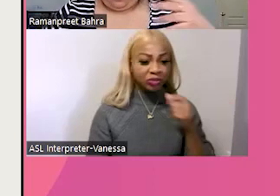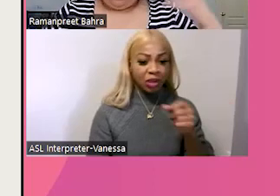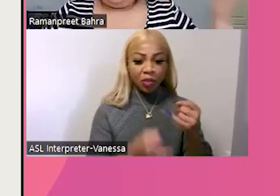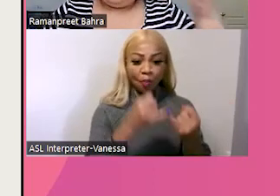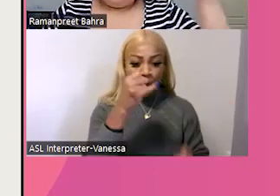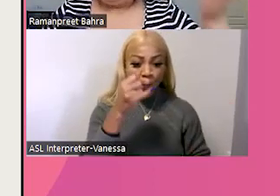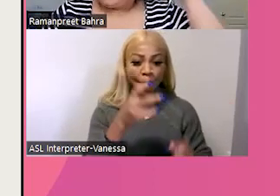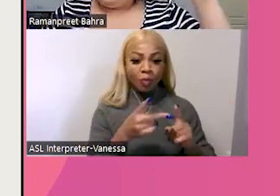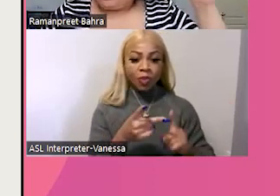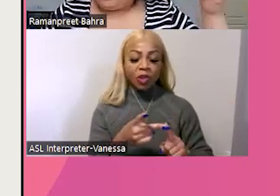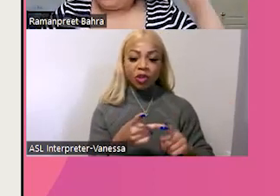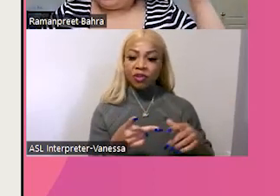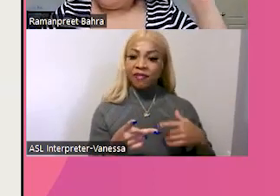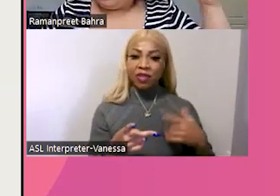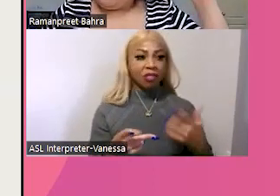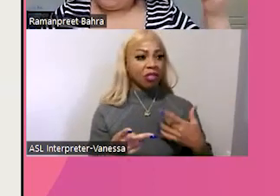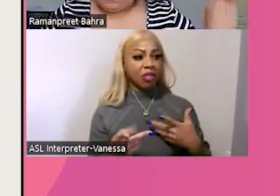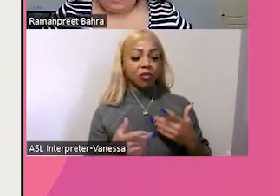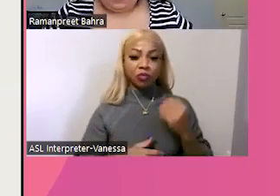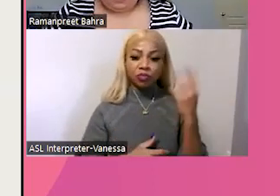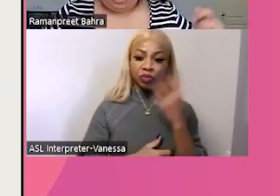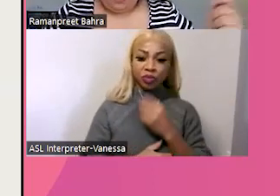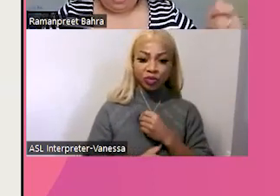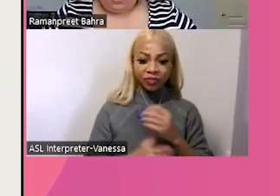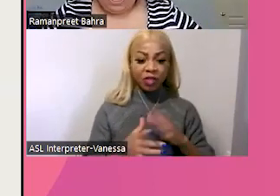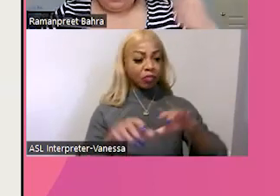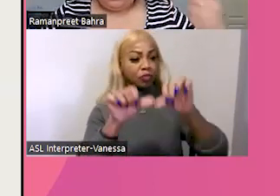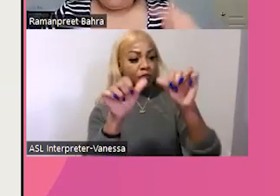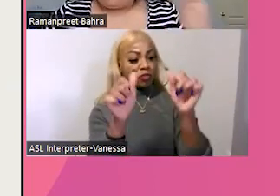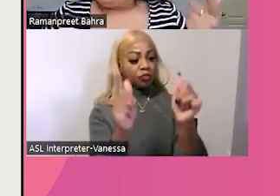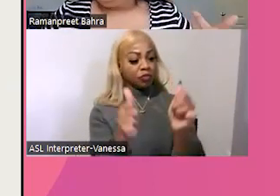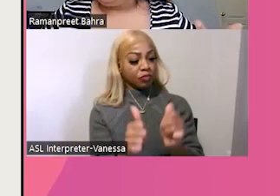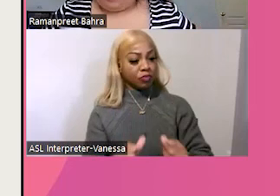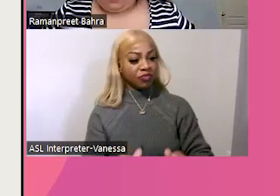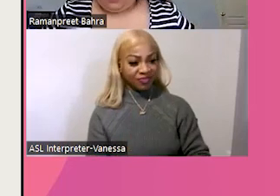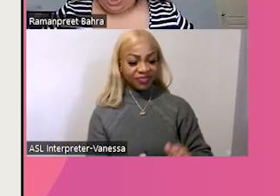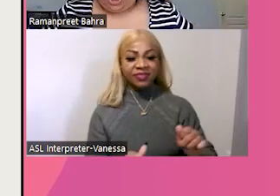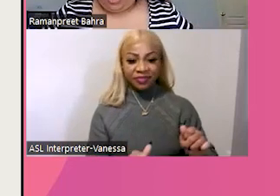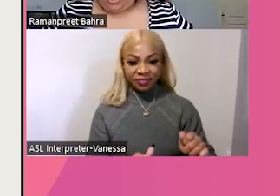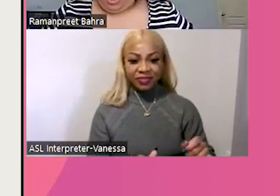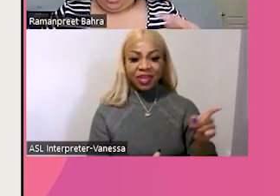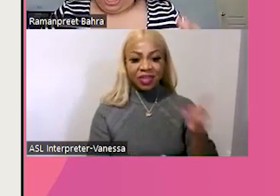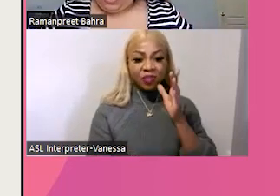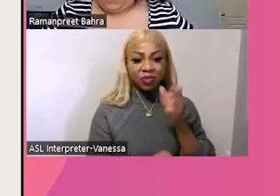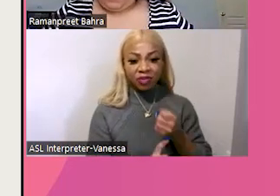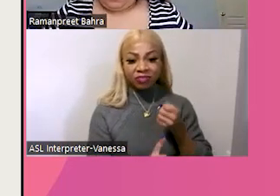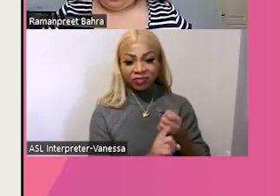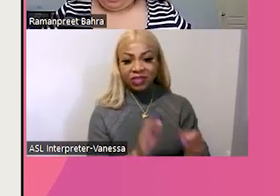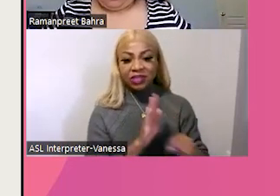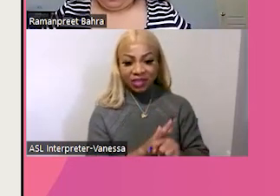par la personne. Au lieu de se penser donc attirante, et donc et